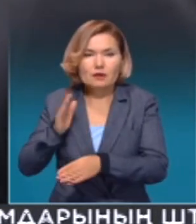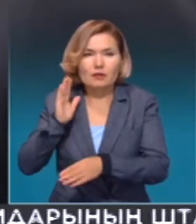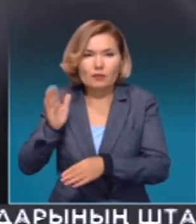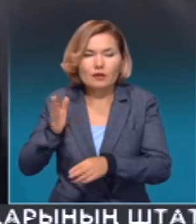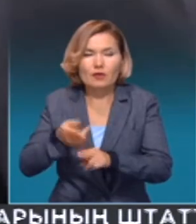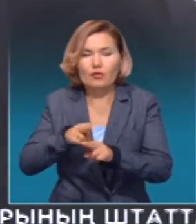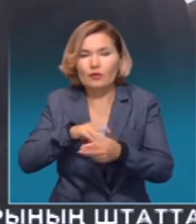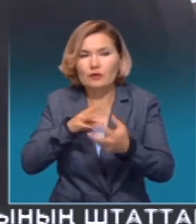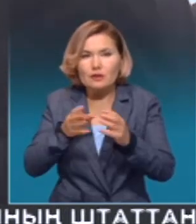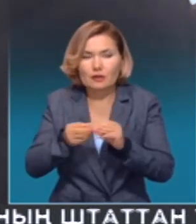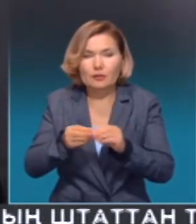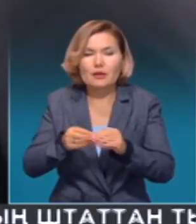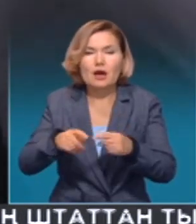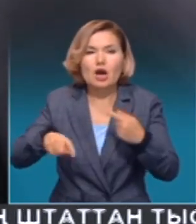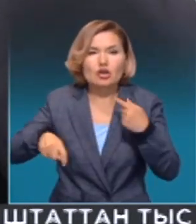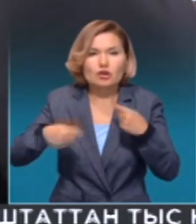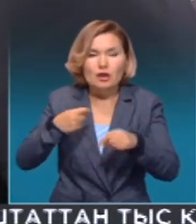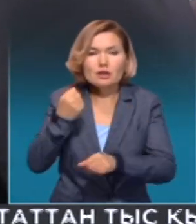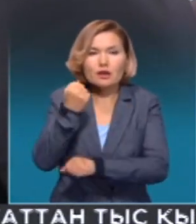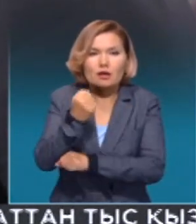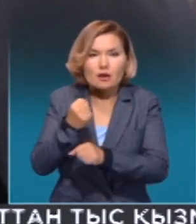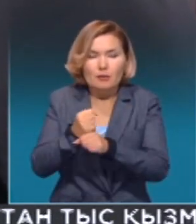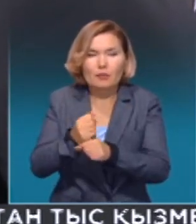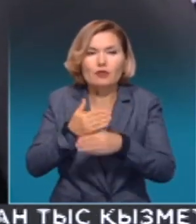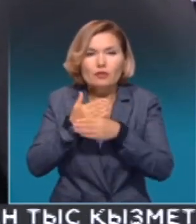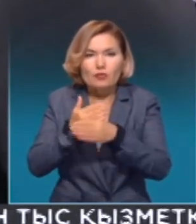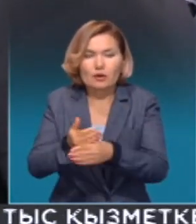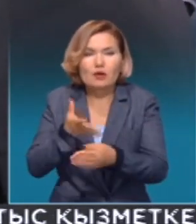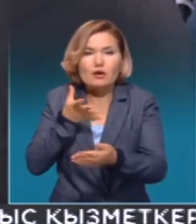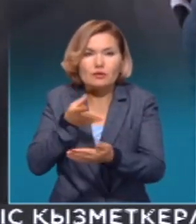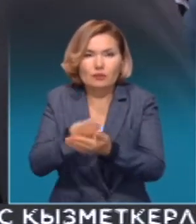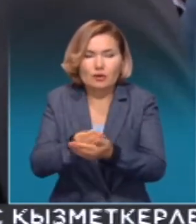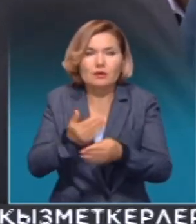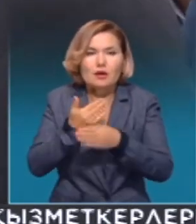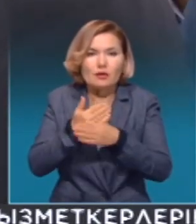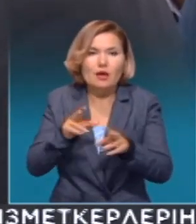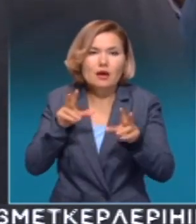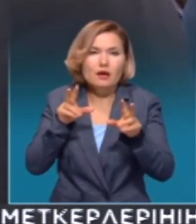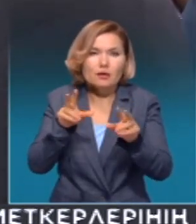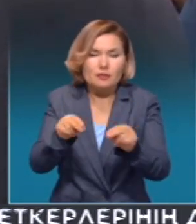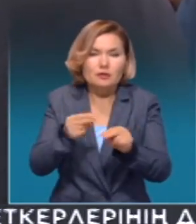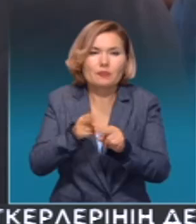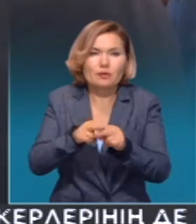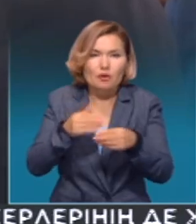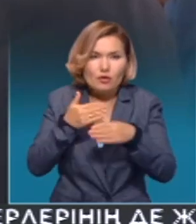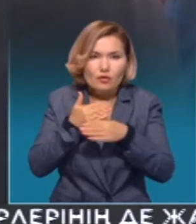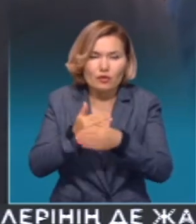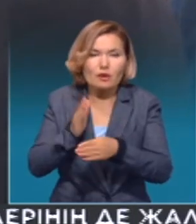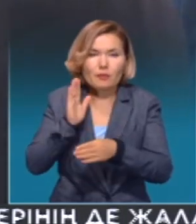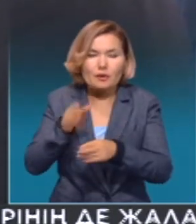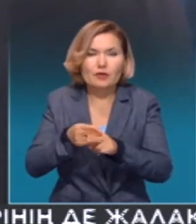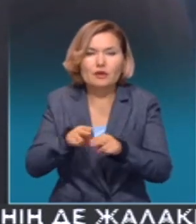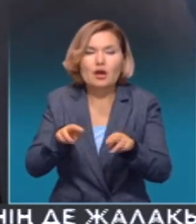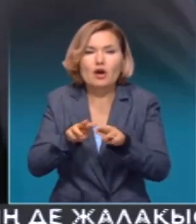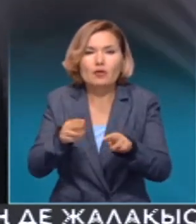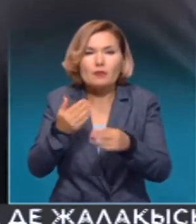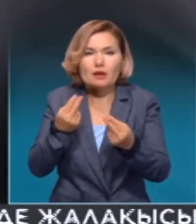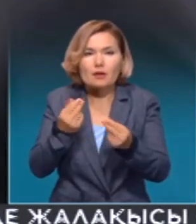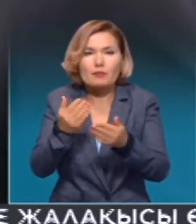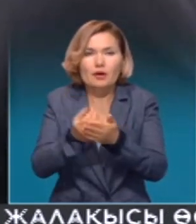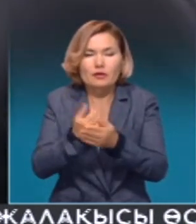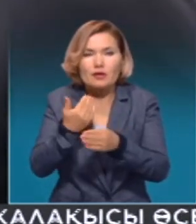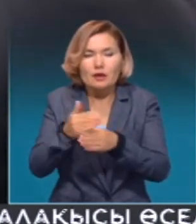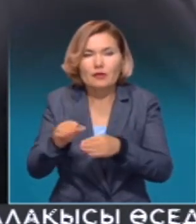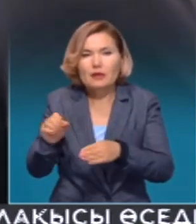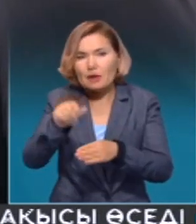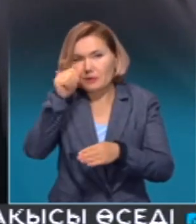көмегіміз солардың шығындарын өтеп беру биыл. Сондай шешім қабылдадық. Енді үкіметтің резервінен осы